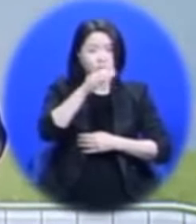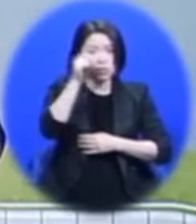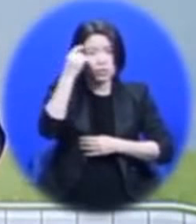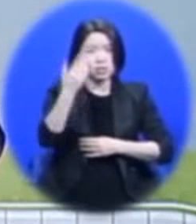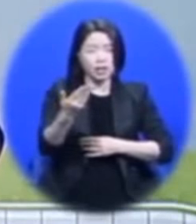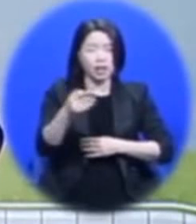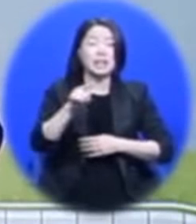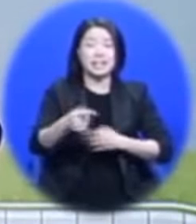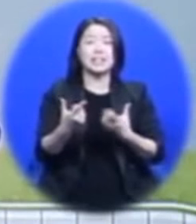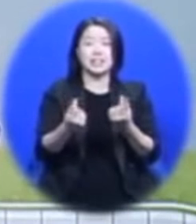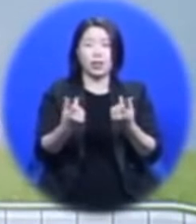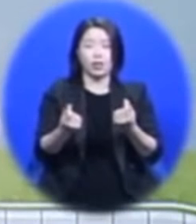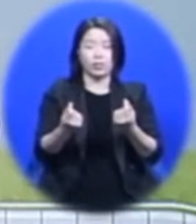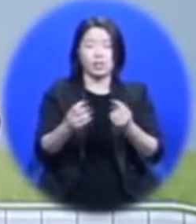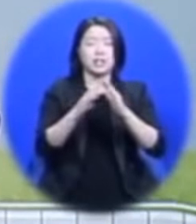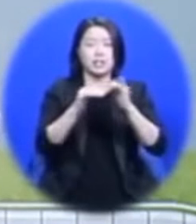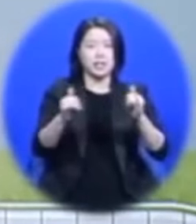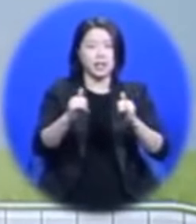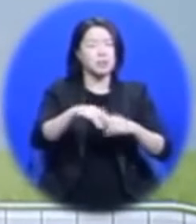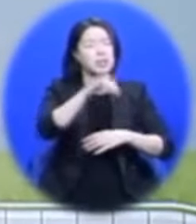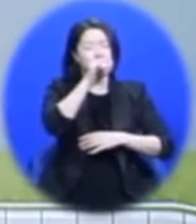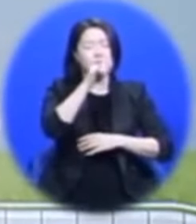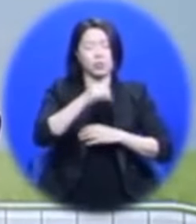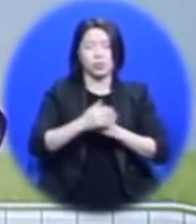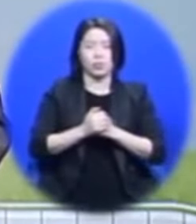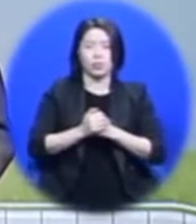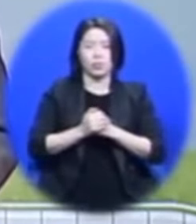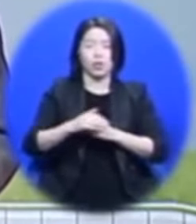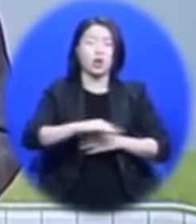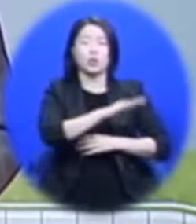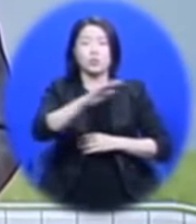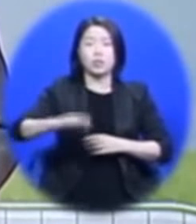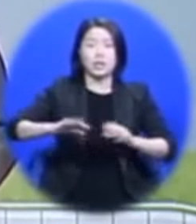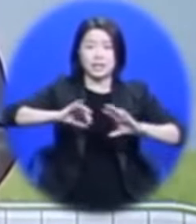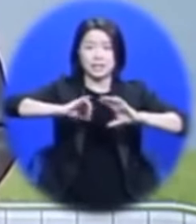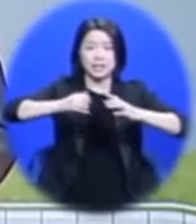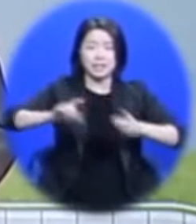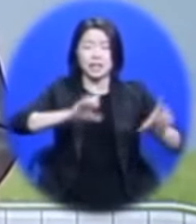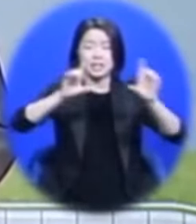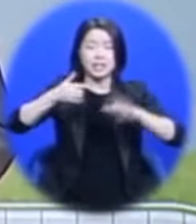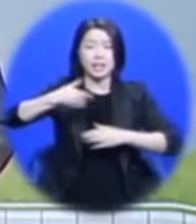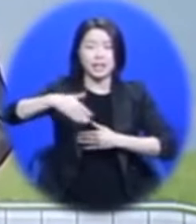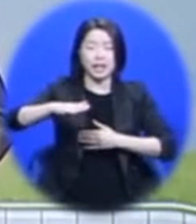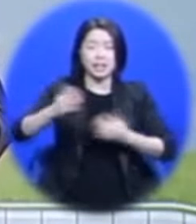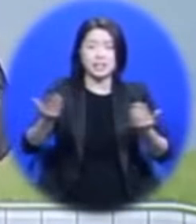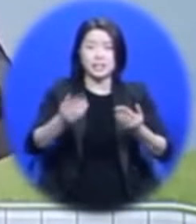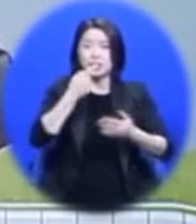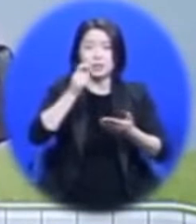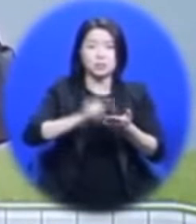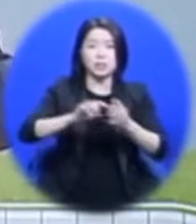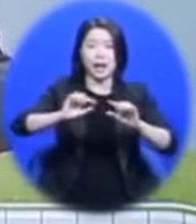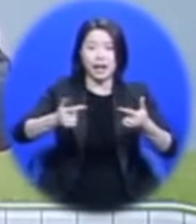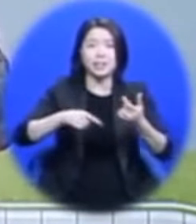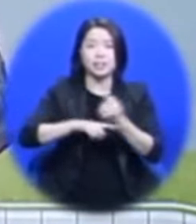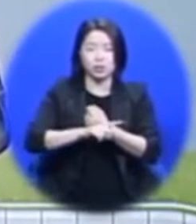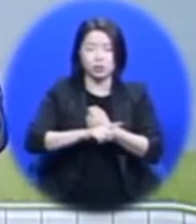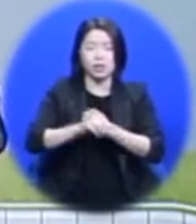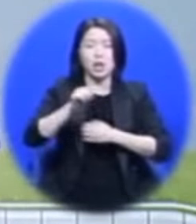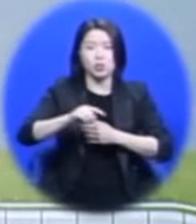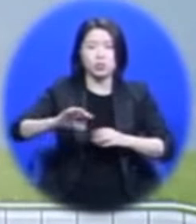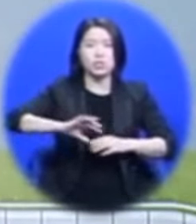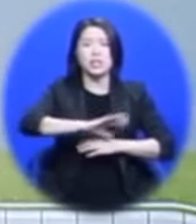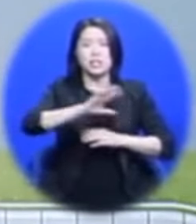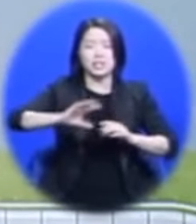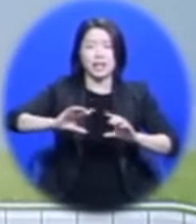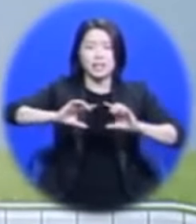이런 사람들이 다 있으실 거예요. 우리가 세상 살아가는 일이 쉽지 않은 것은 우리 세상이 그렇게 악해져